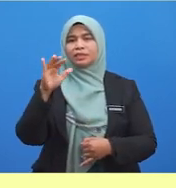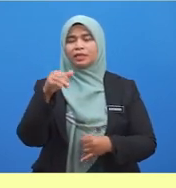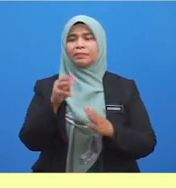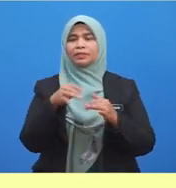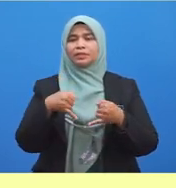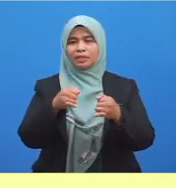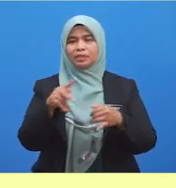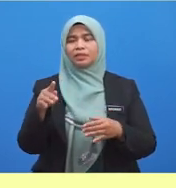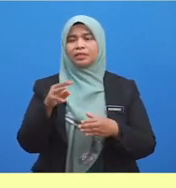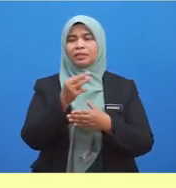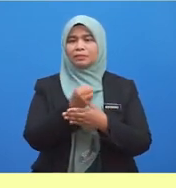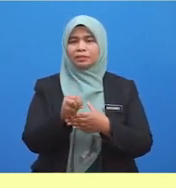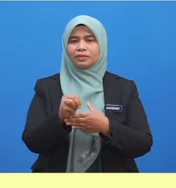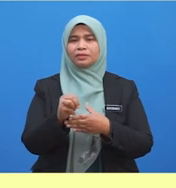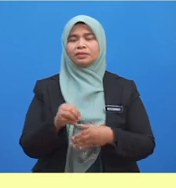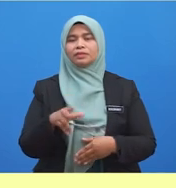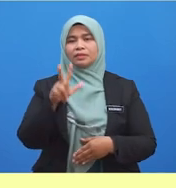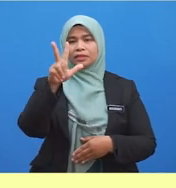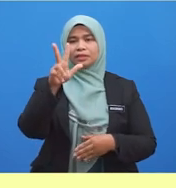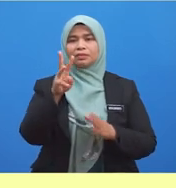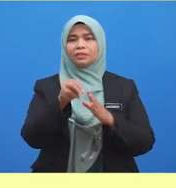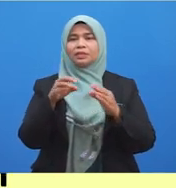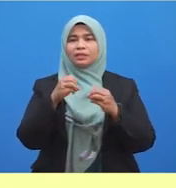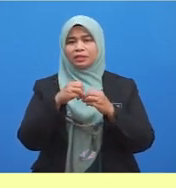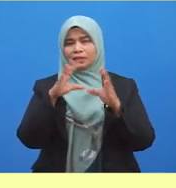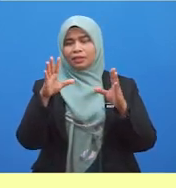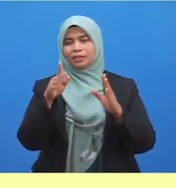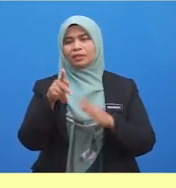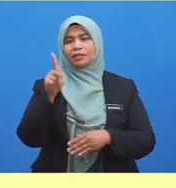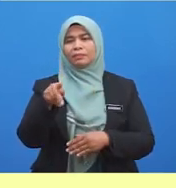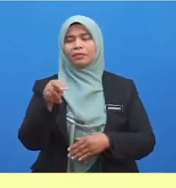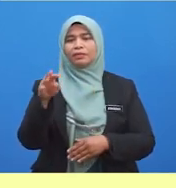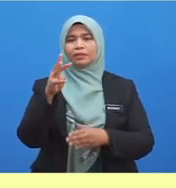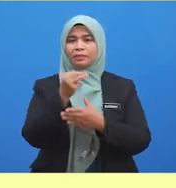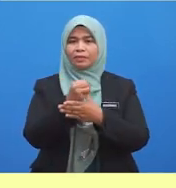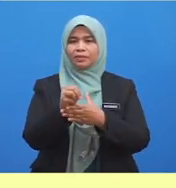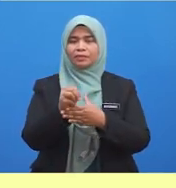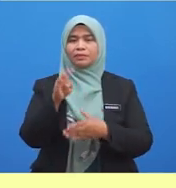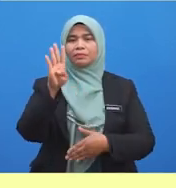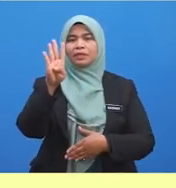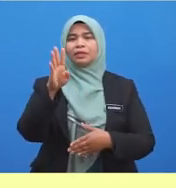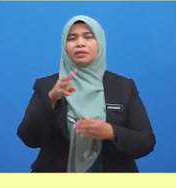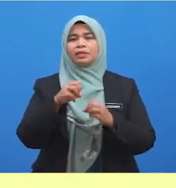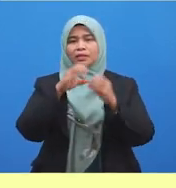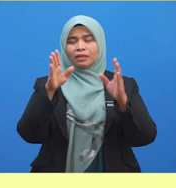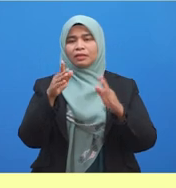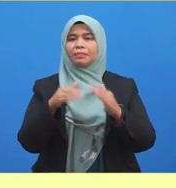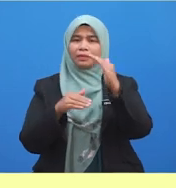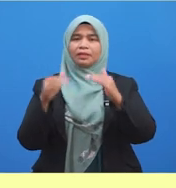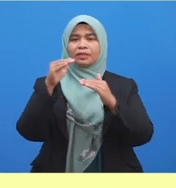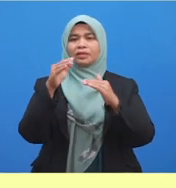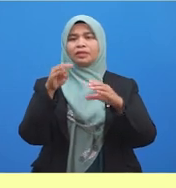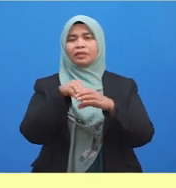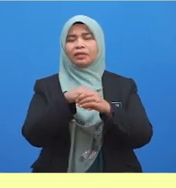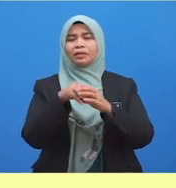meiosis mengikut urutan yang betul. Kelima, membanding dan membezakan antara meiosis dengan